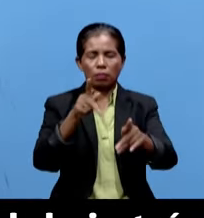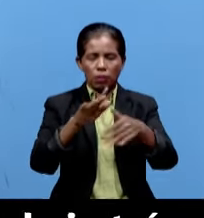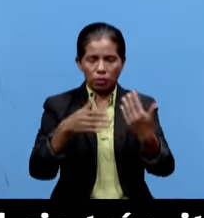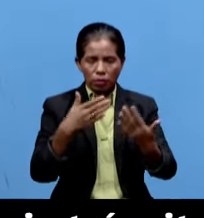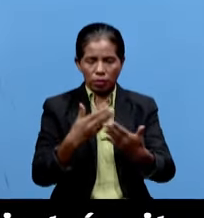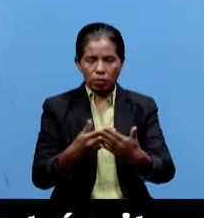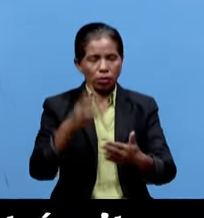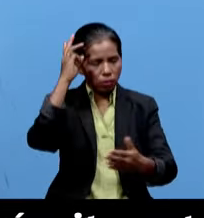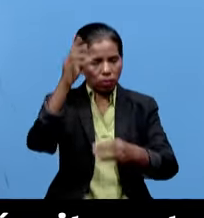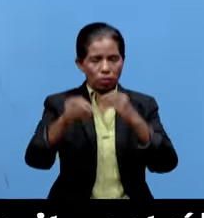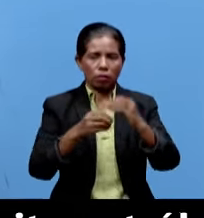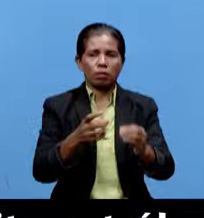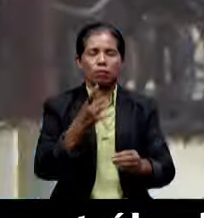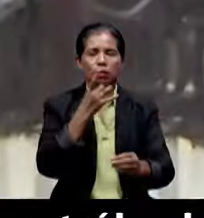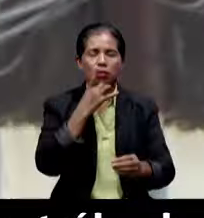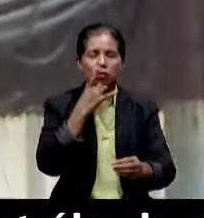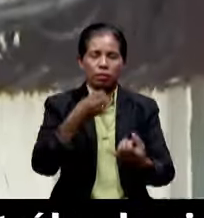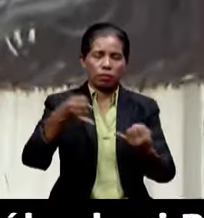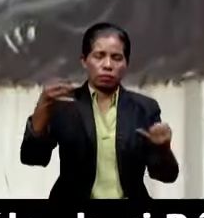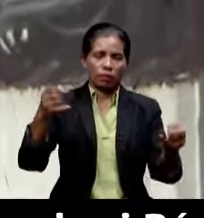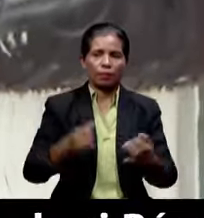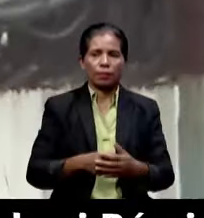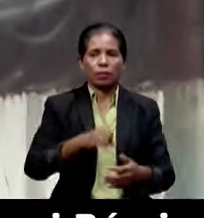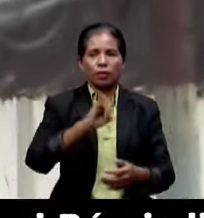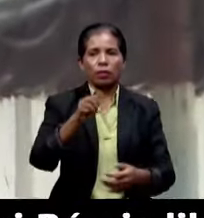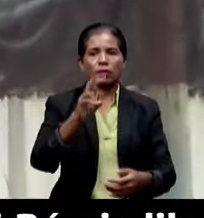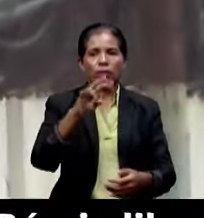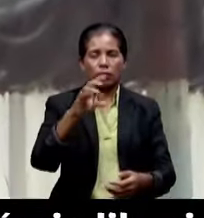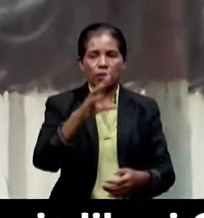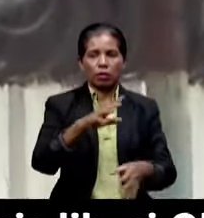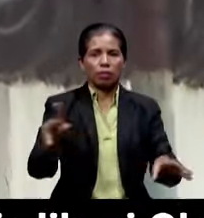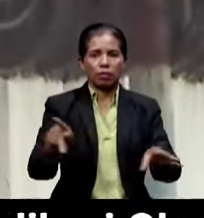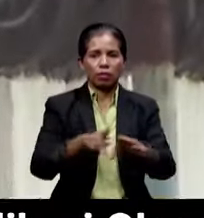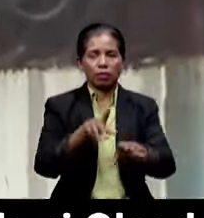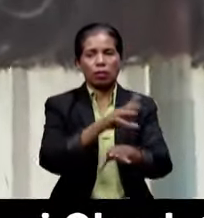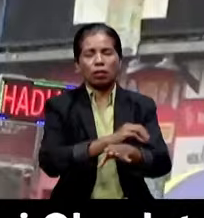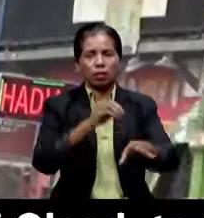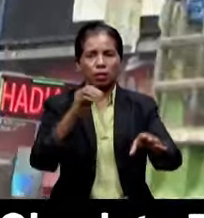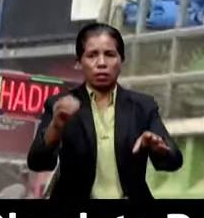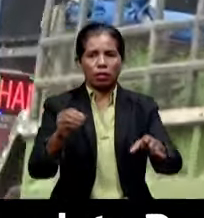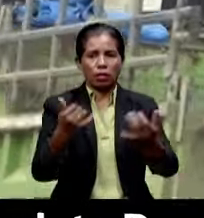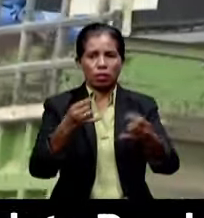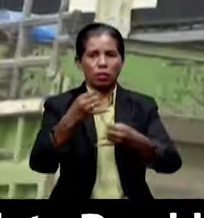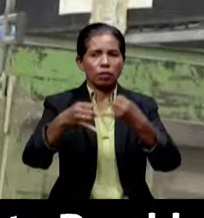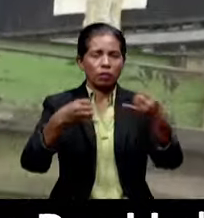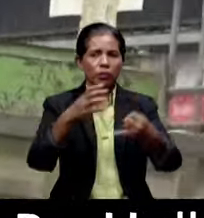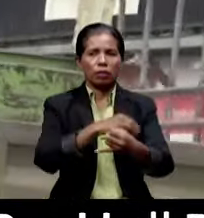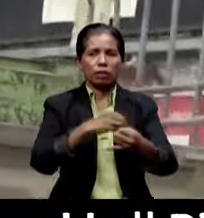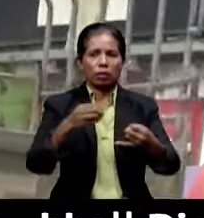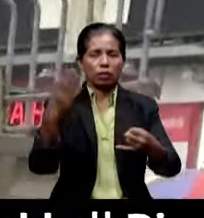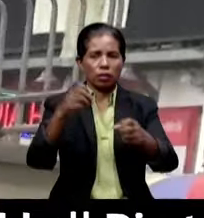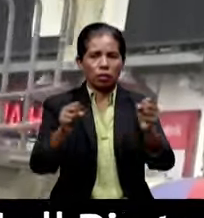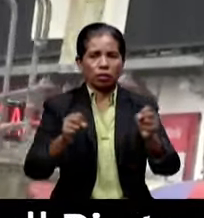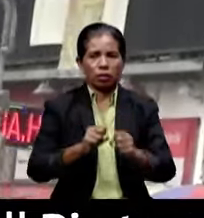mak preocupasan kona ba buat ti fiu sira be tabelen. Juvenal Mos lamenta ho presença telecomunicação balung nebe dada fiu telecomunicação e a